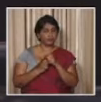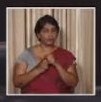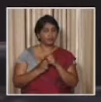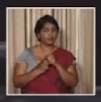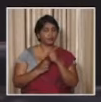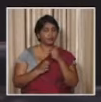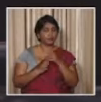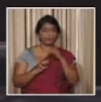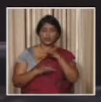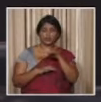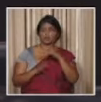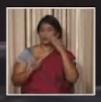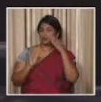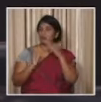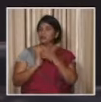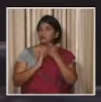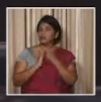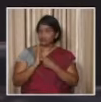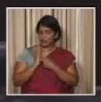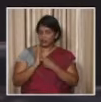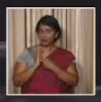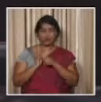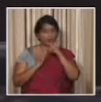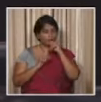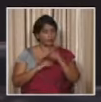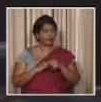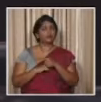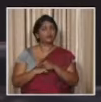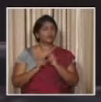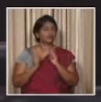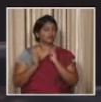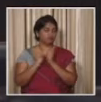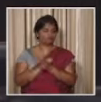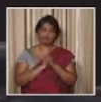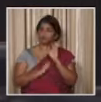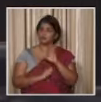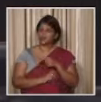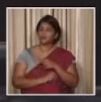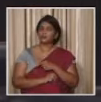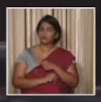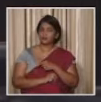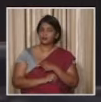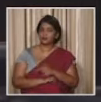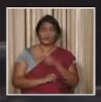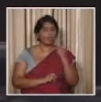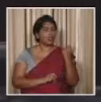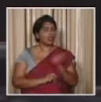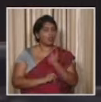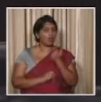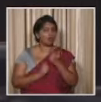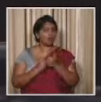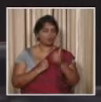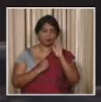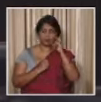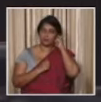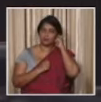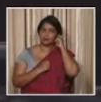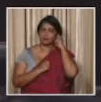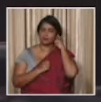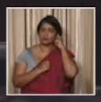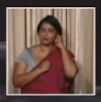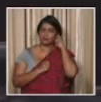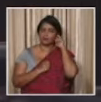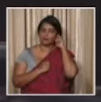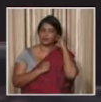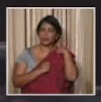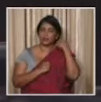ඒ සමාජ සම්මුතිය අනිවාර්යයෙන්ම වෙනස් විය යුතු බවත්, අලුත් විය යුතු බවත්